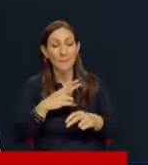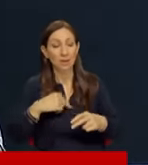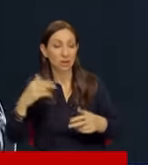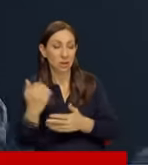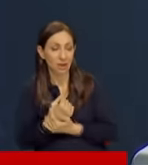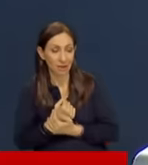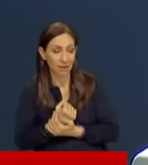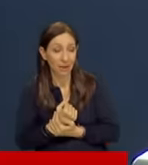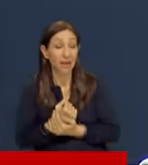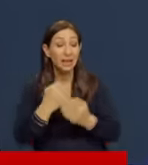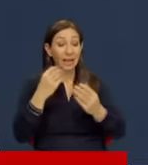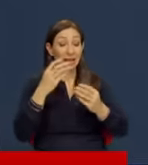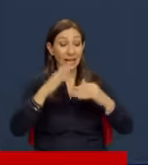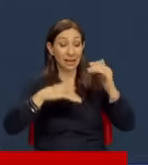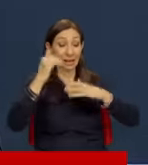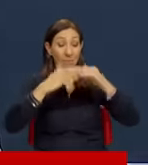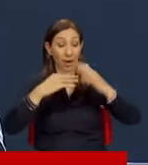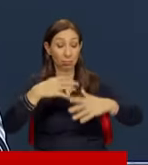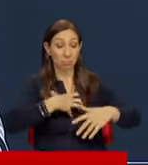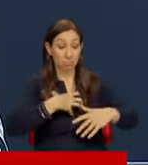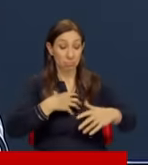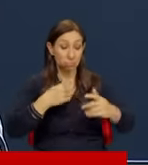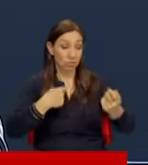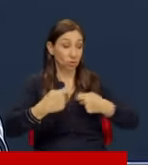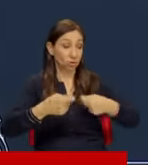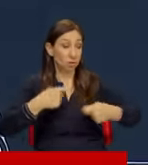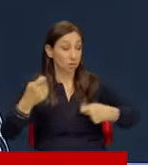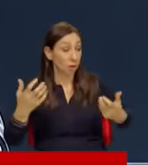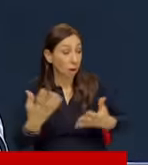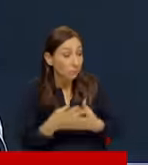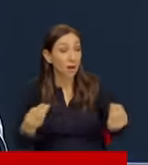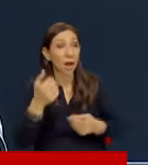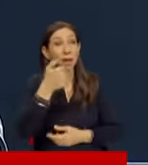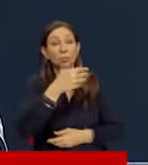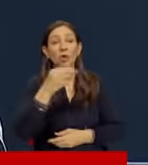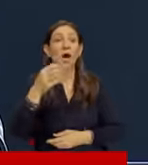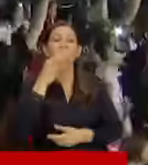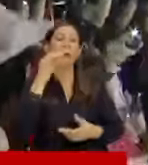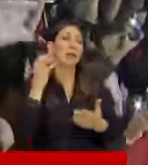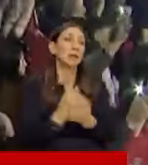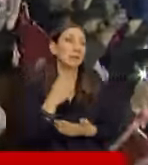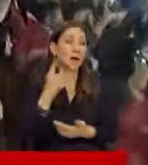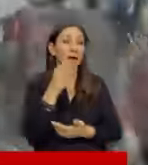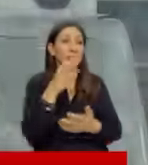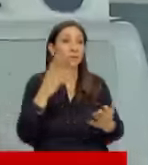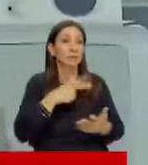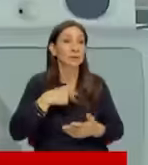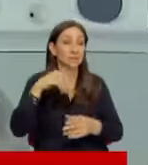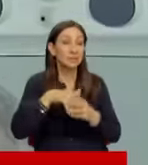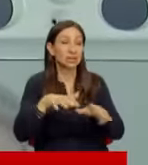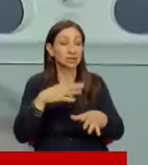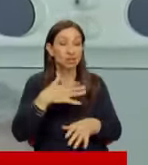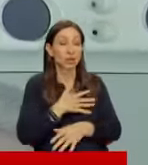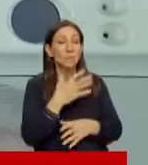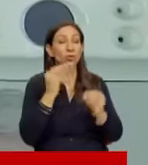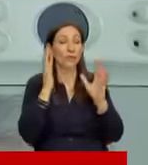belediyecilik kazandı. İmar baronları kaybetti, 6 milyon Ankaralı kazandı. Ankara Büyükşehir Belediye Meclisi'nde de